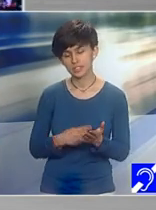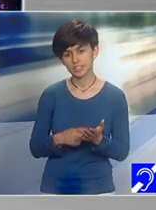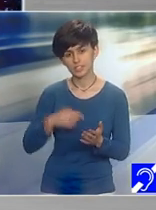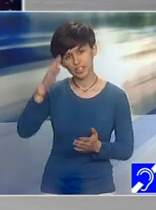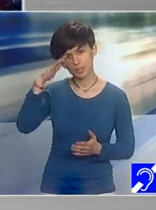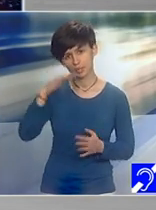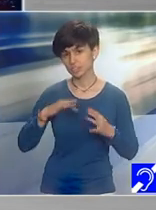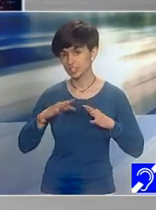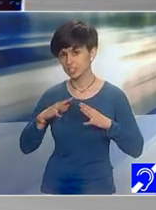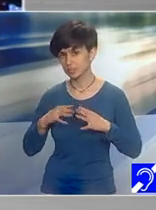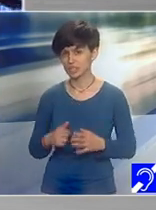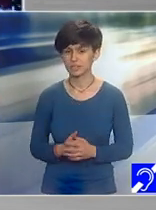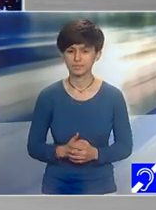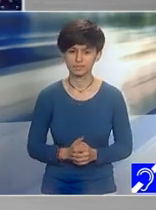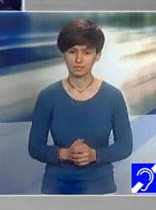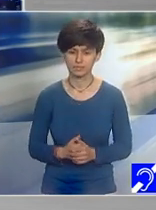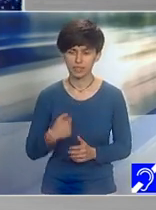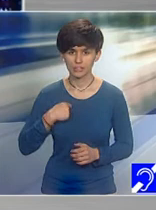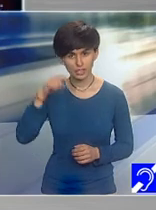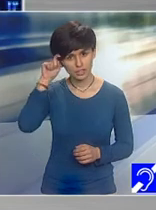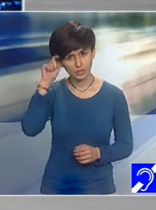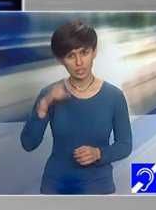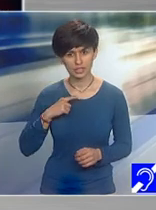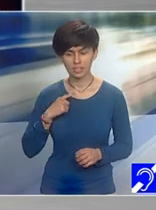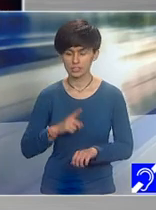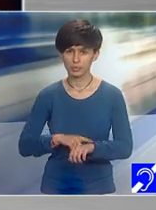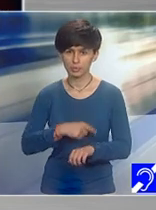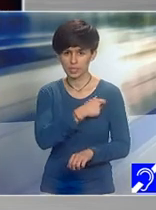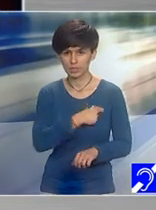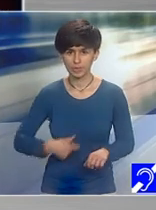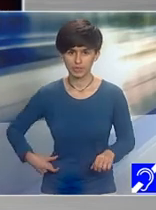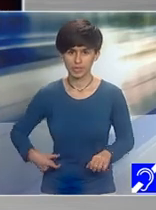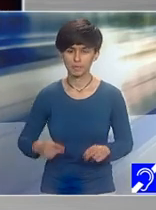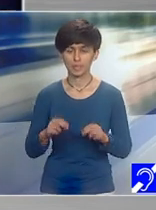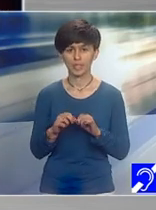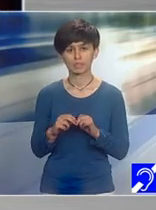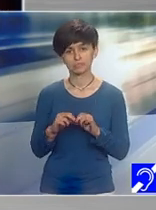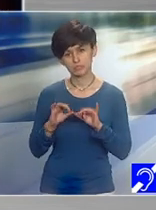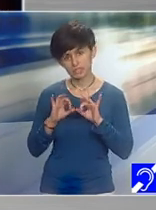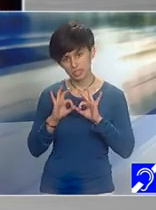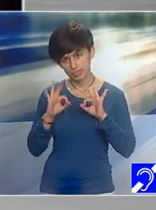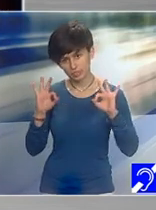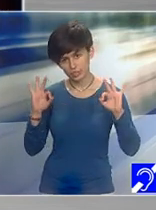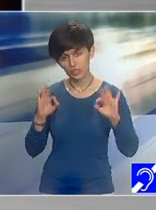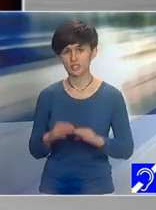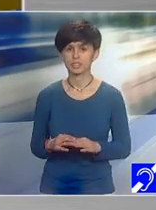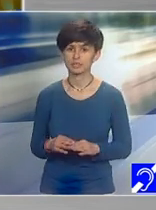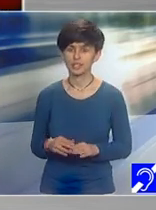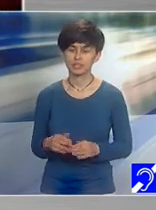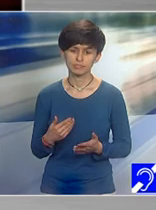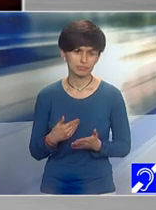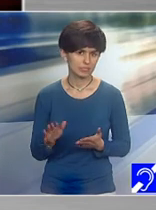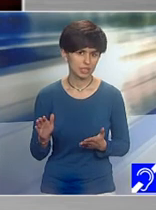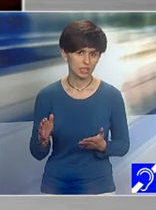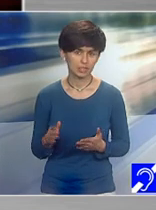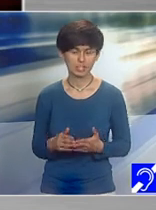hub-ul IT al României. Eu cred că este momentul ca primăria să evolueze și să renunțe la trecut, să renunțe la epoca